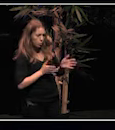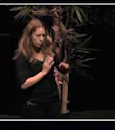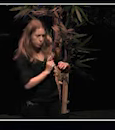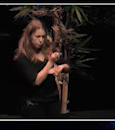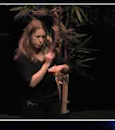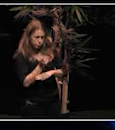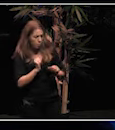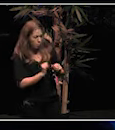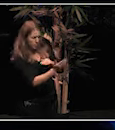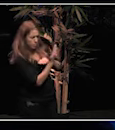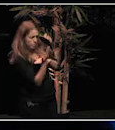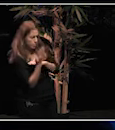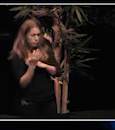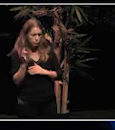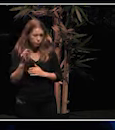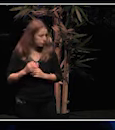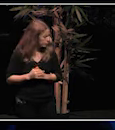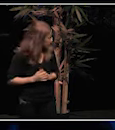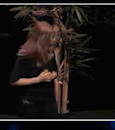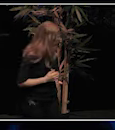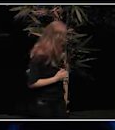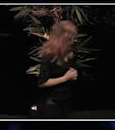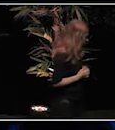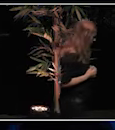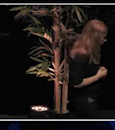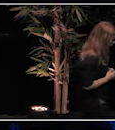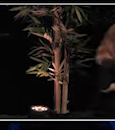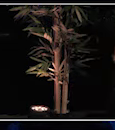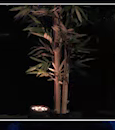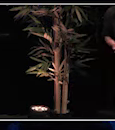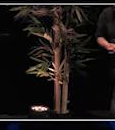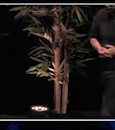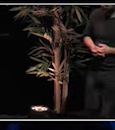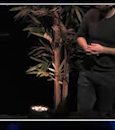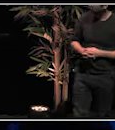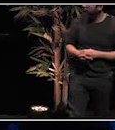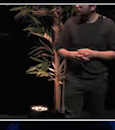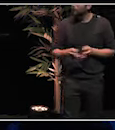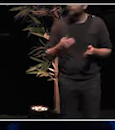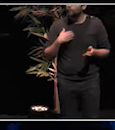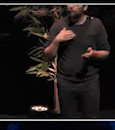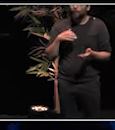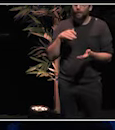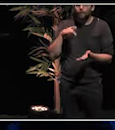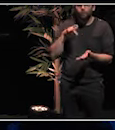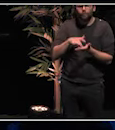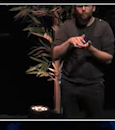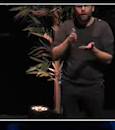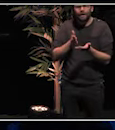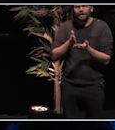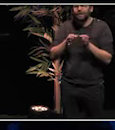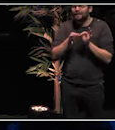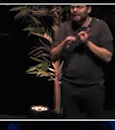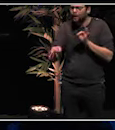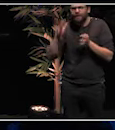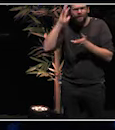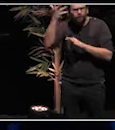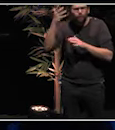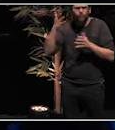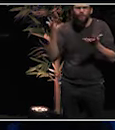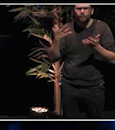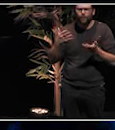On va les découvrir. Ladies first, donc, je vais laisser Nathalie commencer. Donc moi, j'ai fait deux fois la Diagonale des Fous, donc c'est la traversée de l'île de La